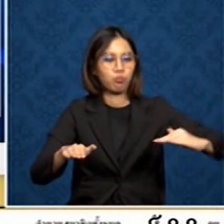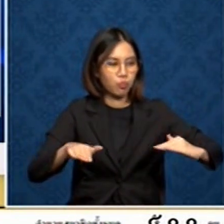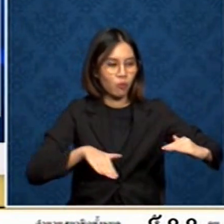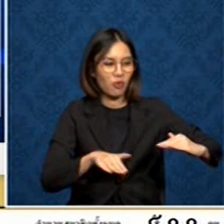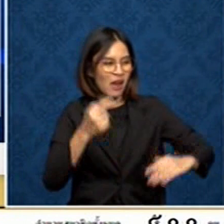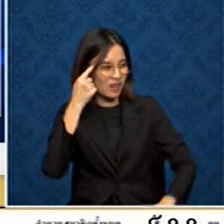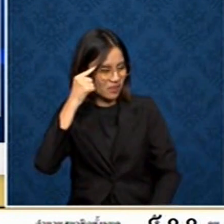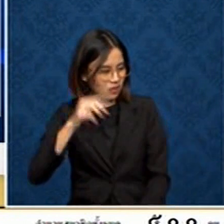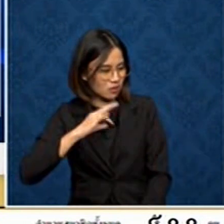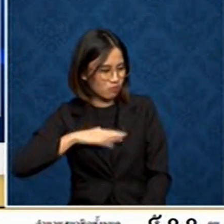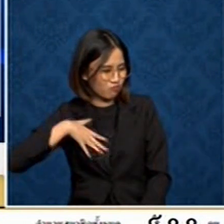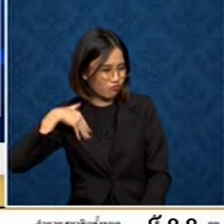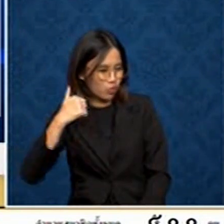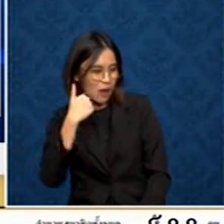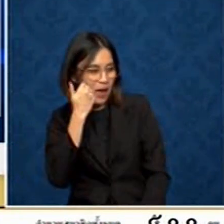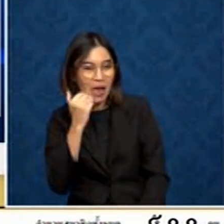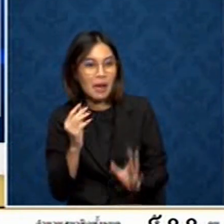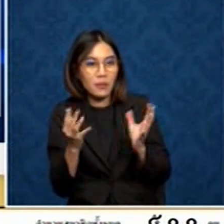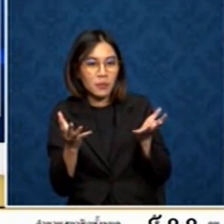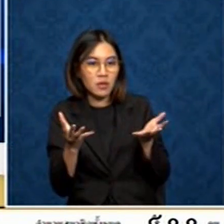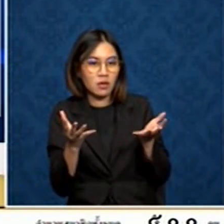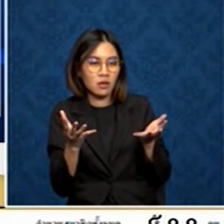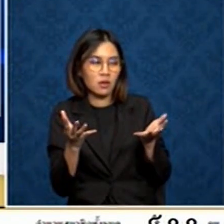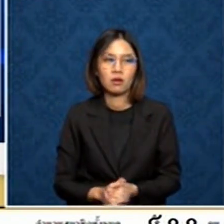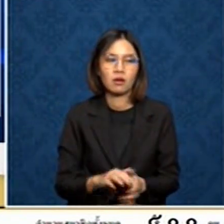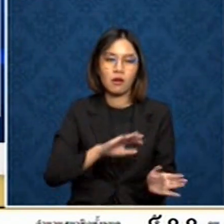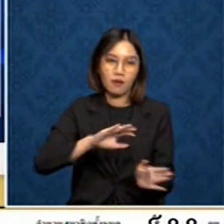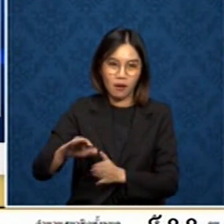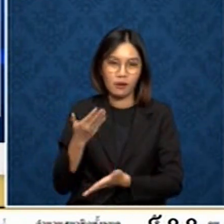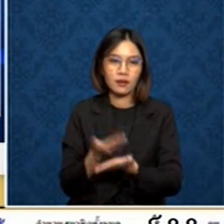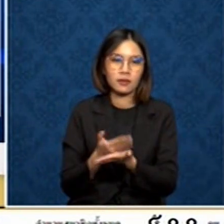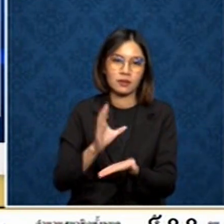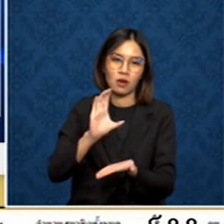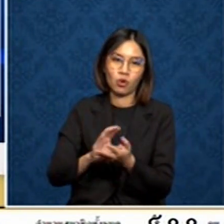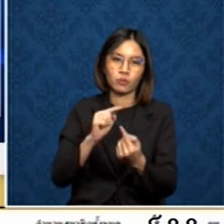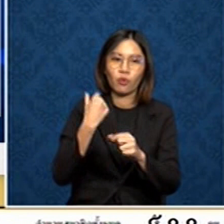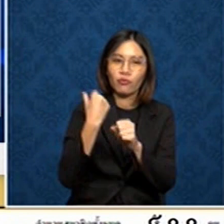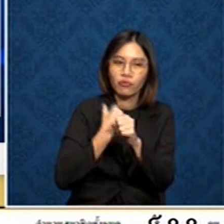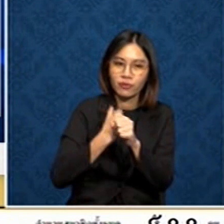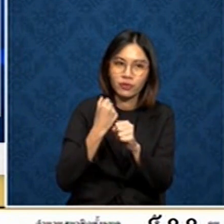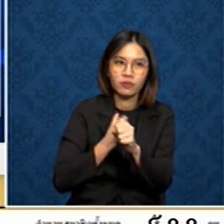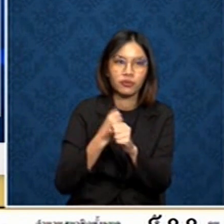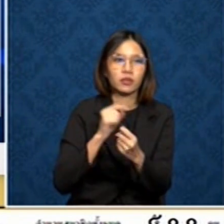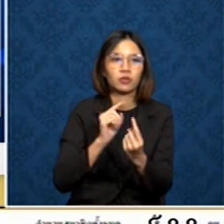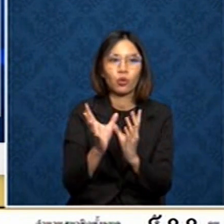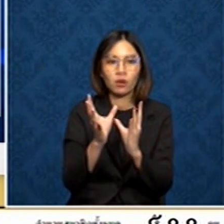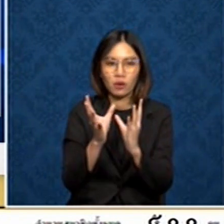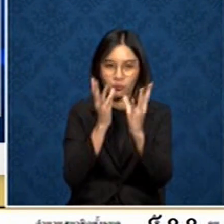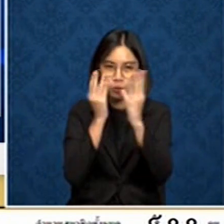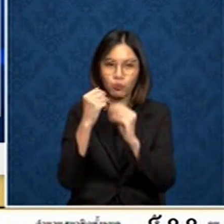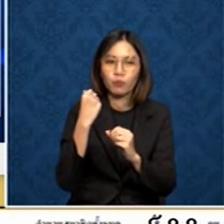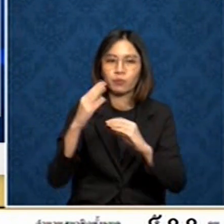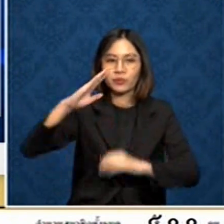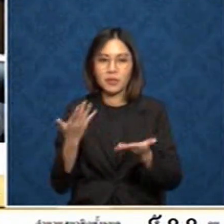คืองบบุคลากรที่มีสัดส่วนที่สูงมากจนกองทัพไม่มีเงินเหลือเอาไปลงทุนด้านความมั่นคงและแม้งบ